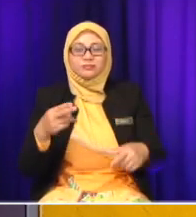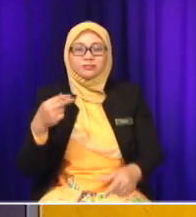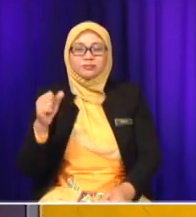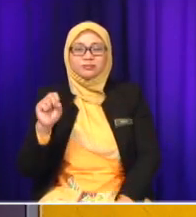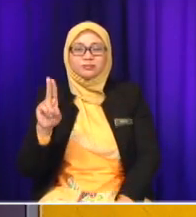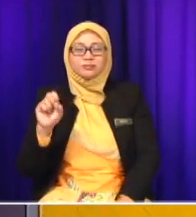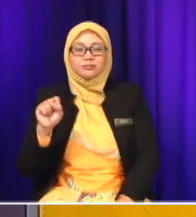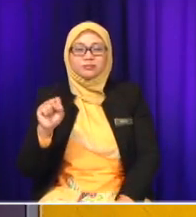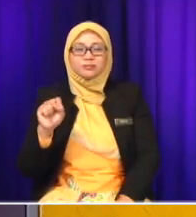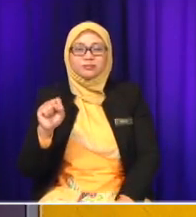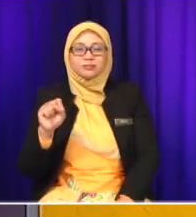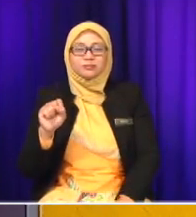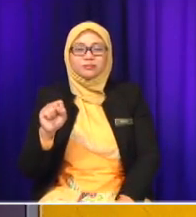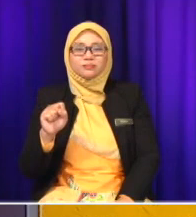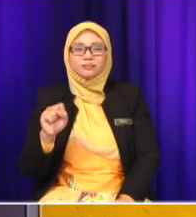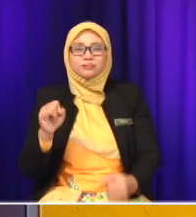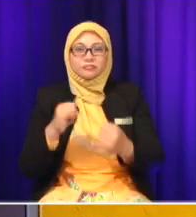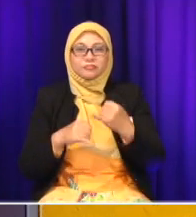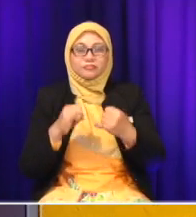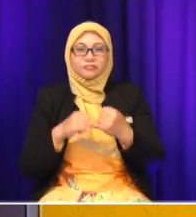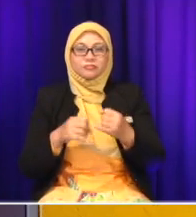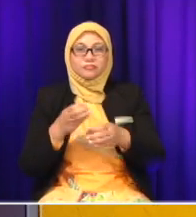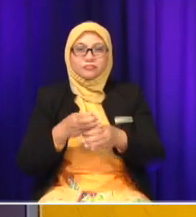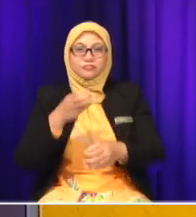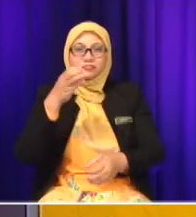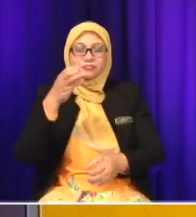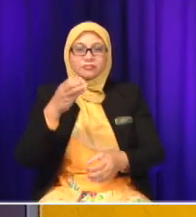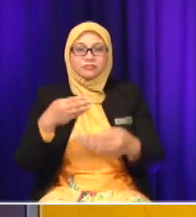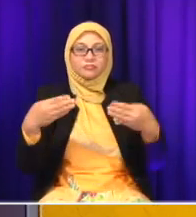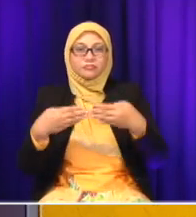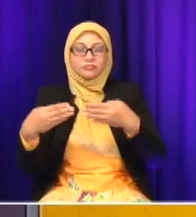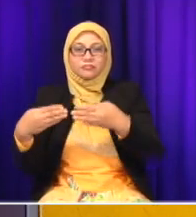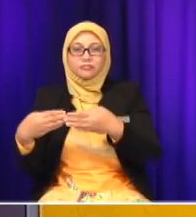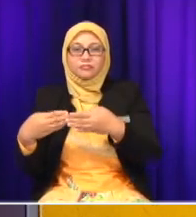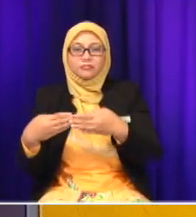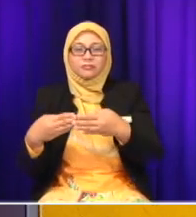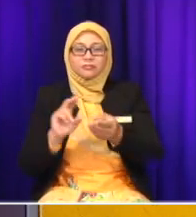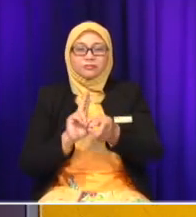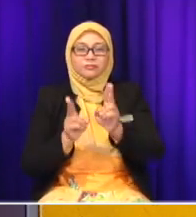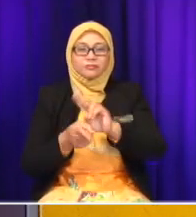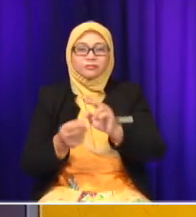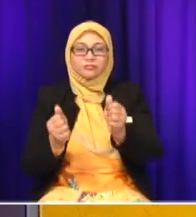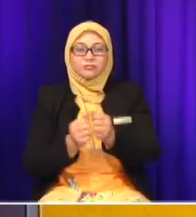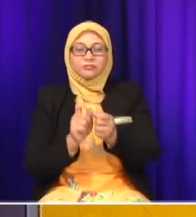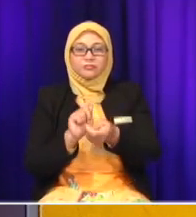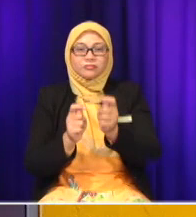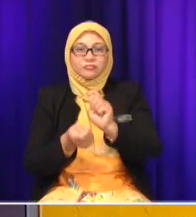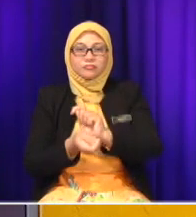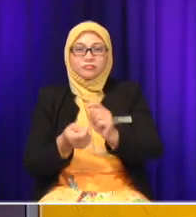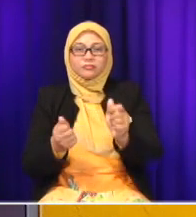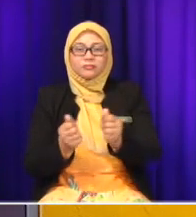kecil penyambung kaedah kita gantikan PIN omboh atau R penyambung yang baharu seterusnya